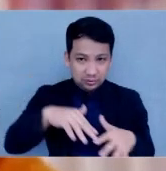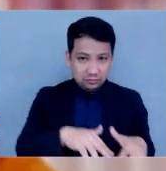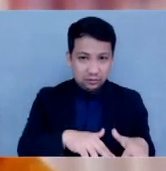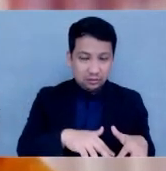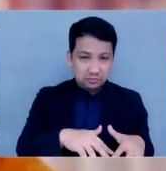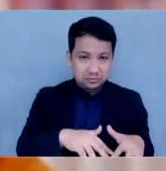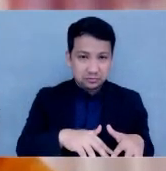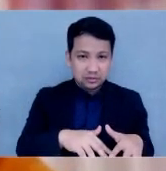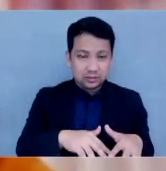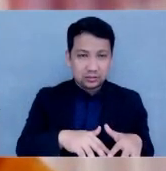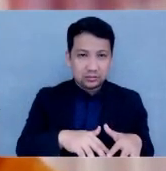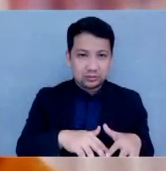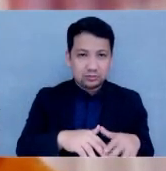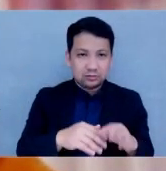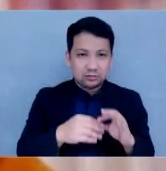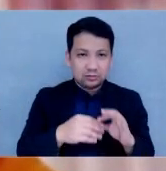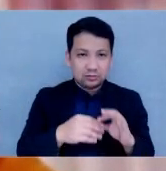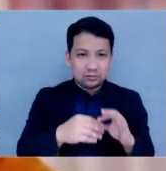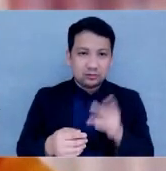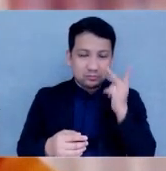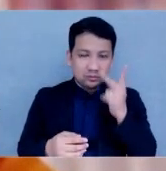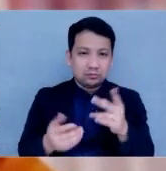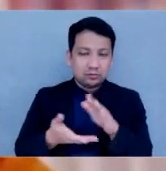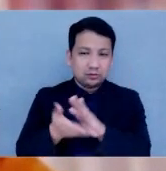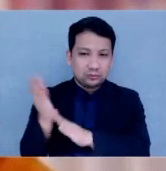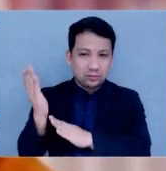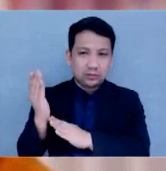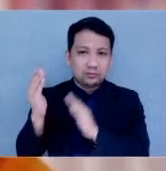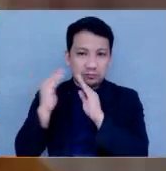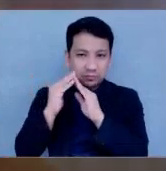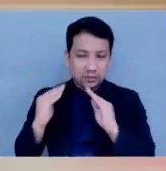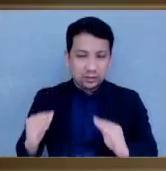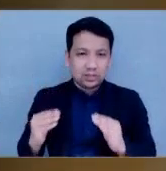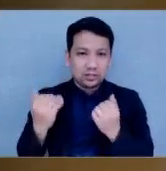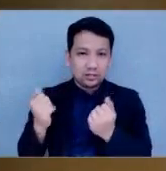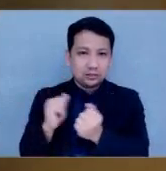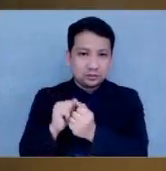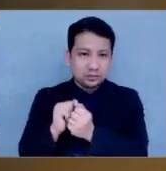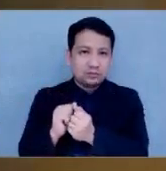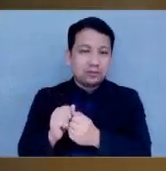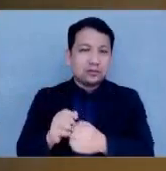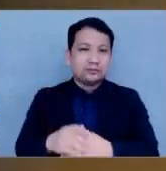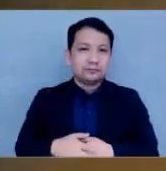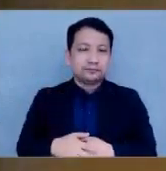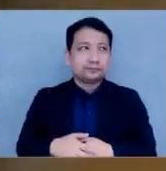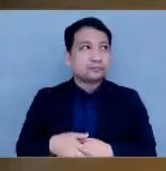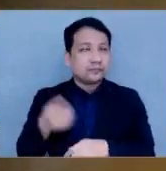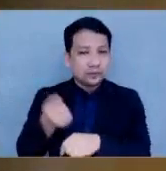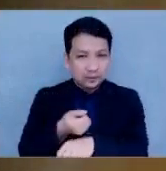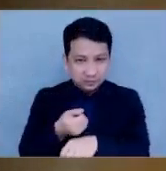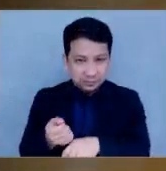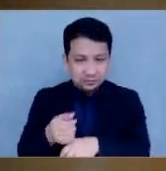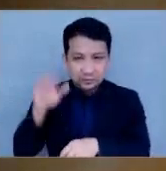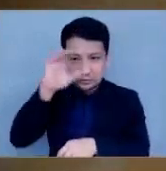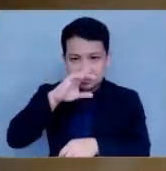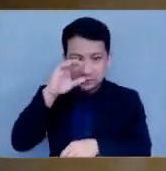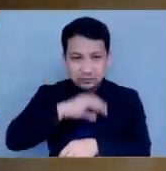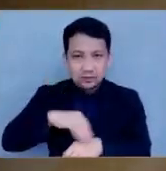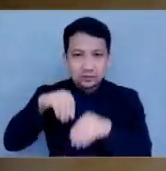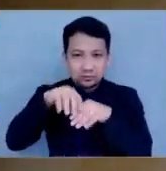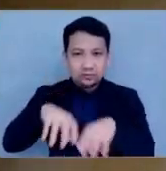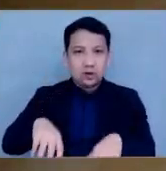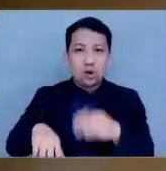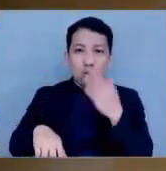landslide, siguro natangay yung bahay niya kasama siya doon. Pahirapan ang paghahanap sa mga nawawala